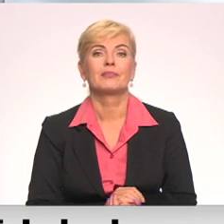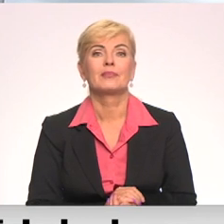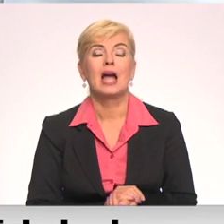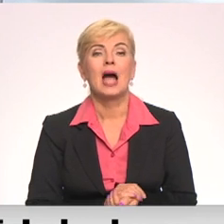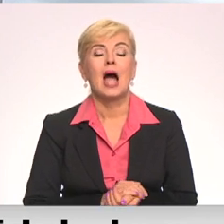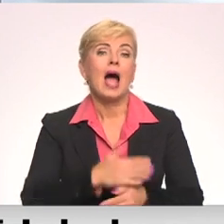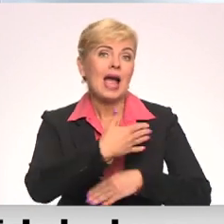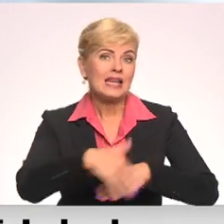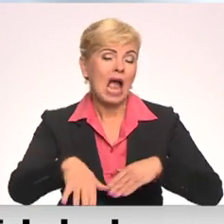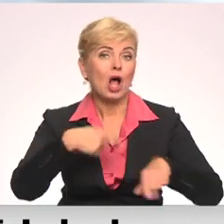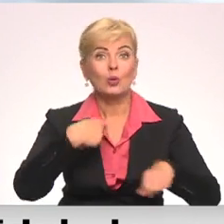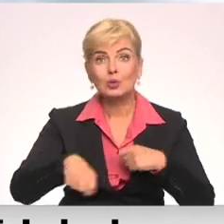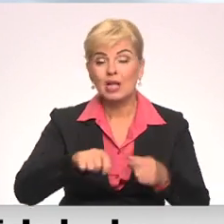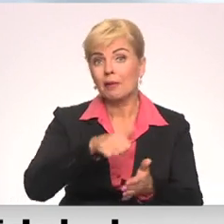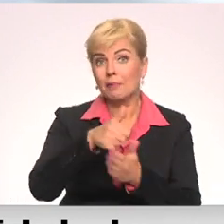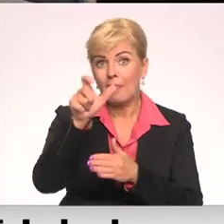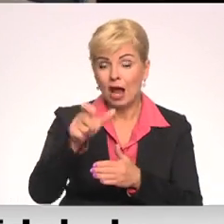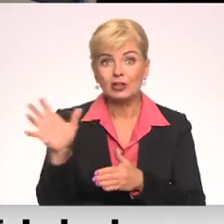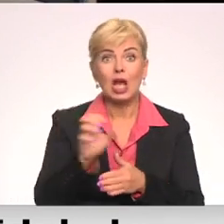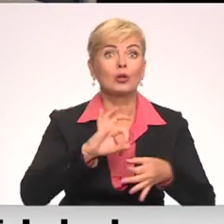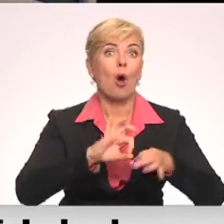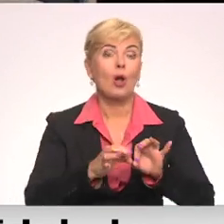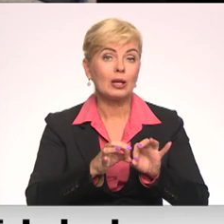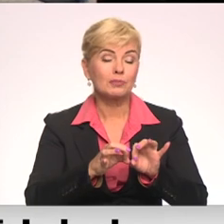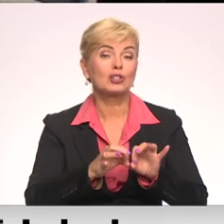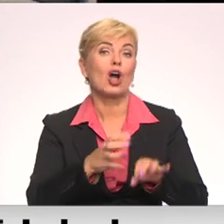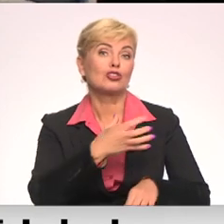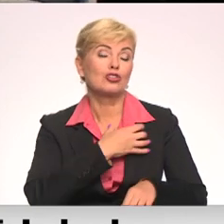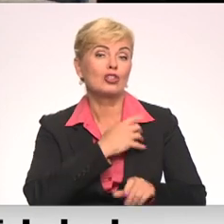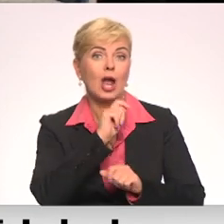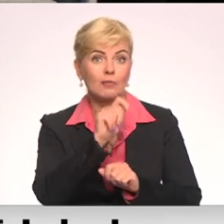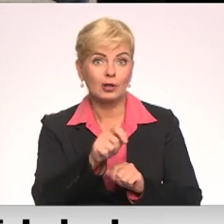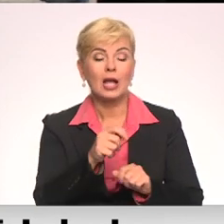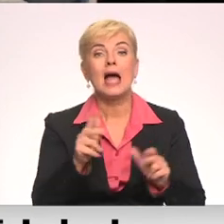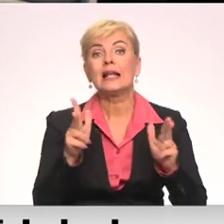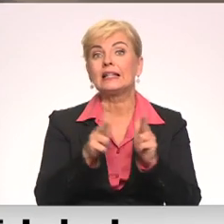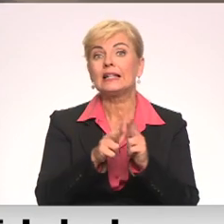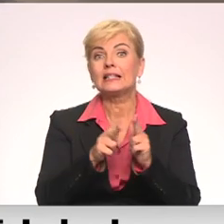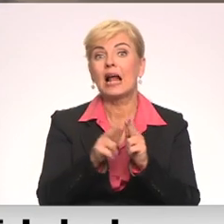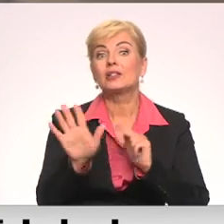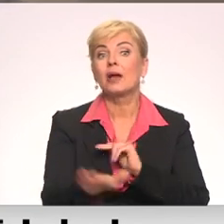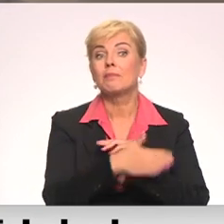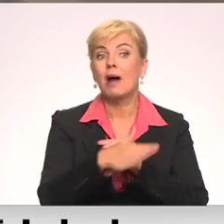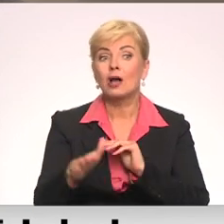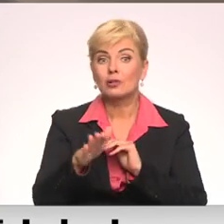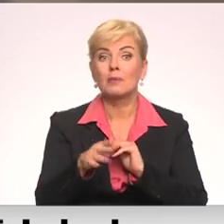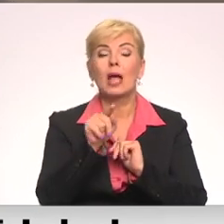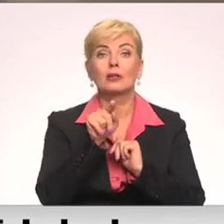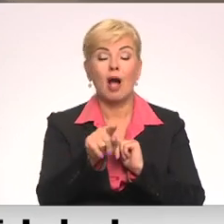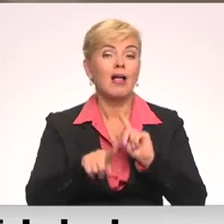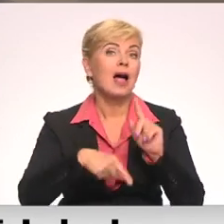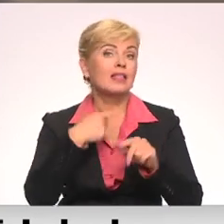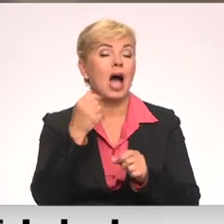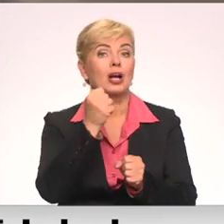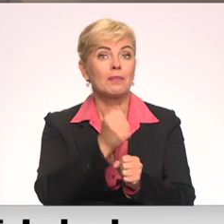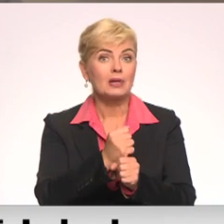Geto Games pārstāvjiem iegūstot olimpisko čempionu titulu, bērns sasniegts 3-3 basketbola slavas augstākais punkts. Nākamā